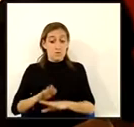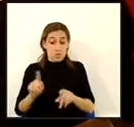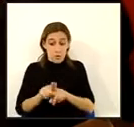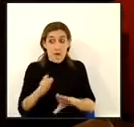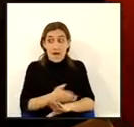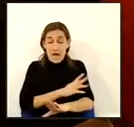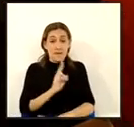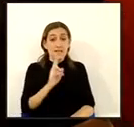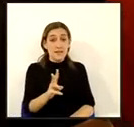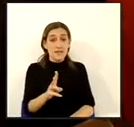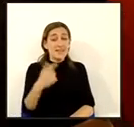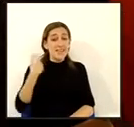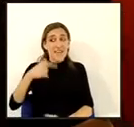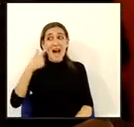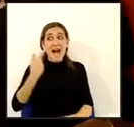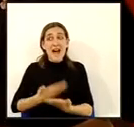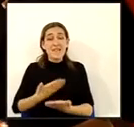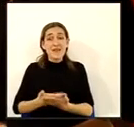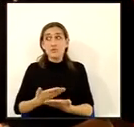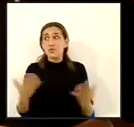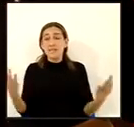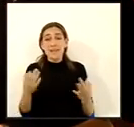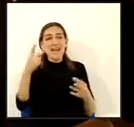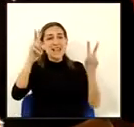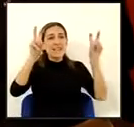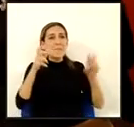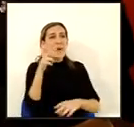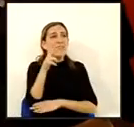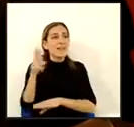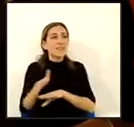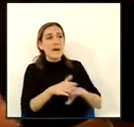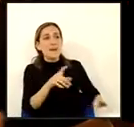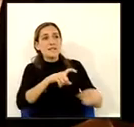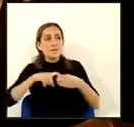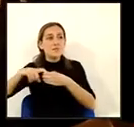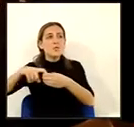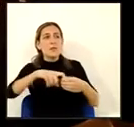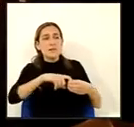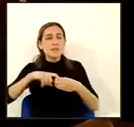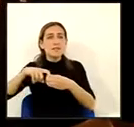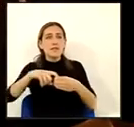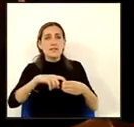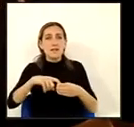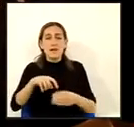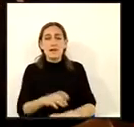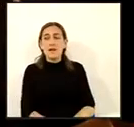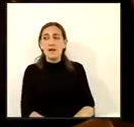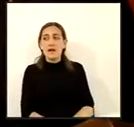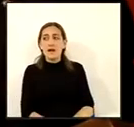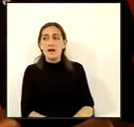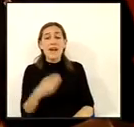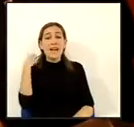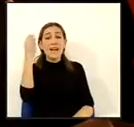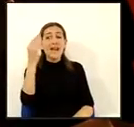abans, quedarà demostrat que aquest Ajuntament, a part de solidaritzar-se amb els treballadors, que jo també m'hi he solidaritzat,